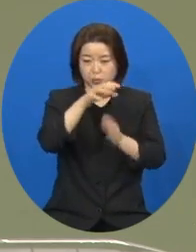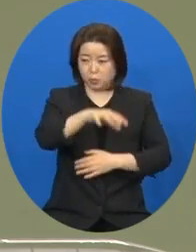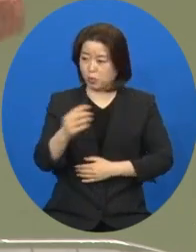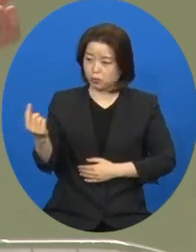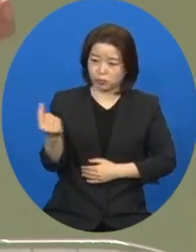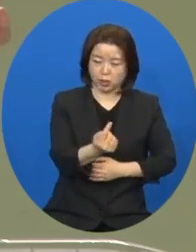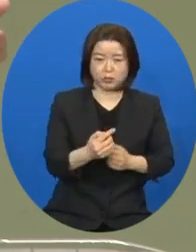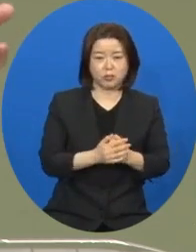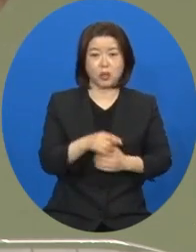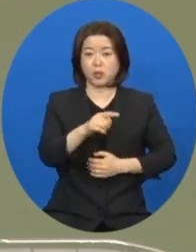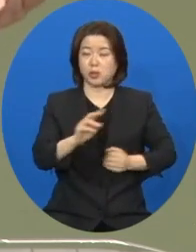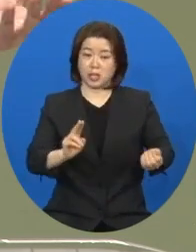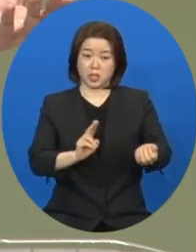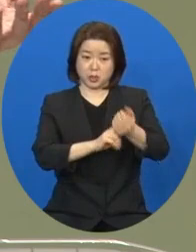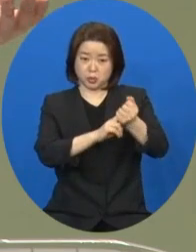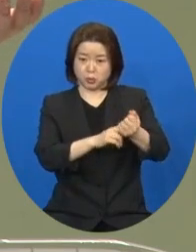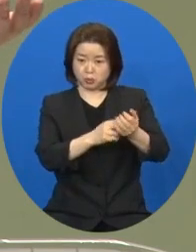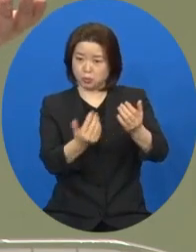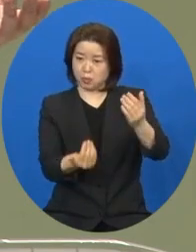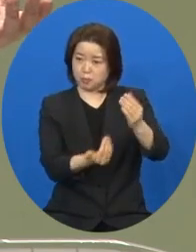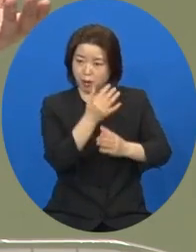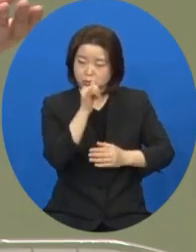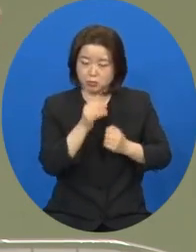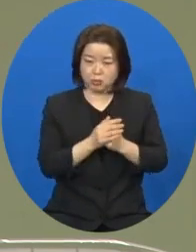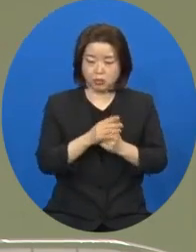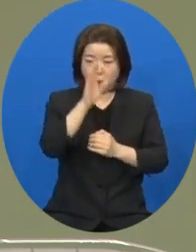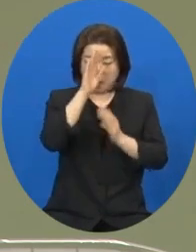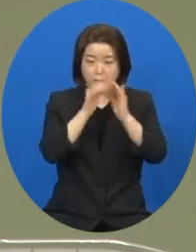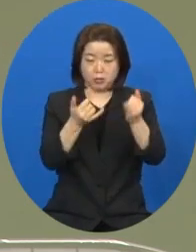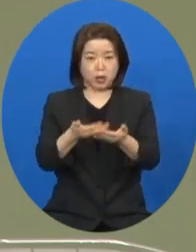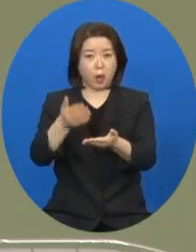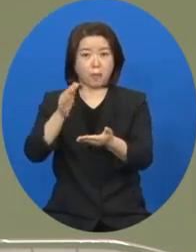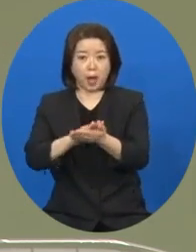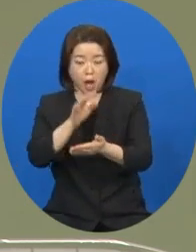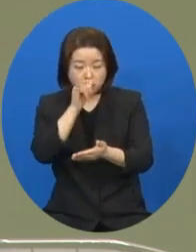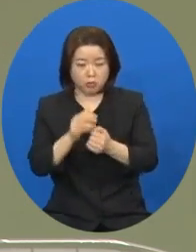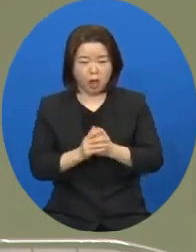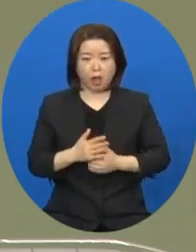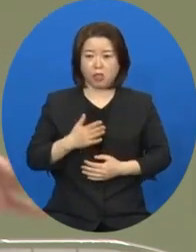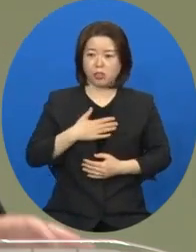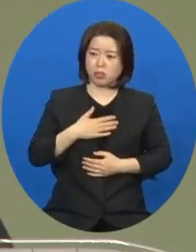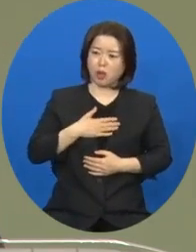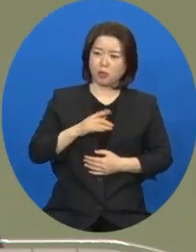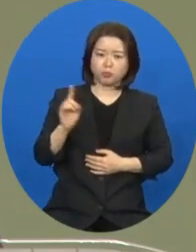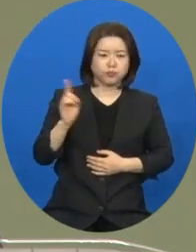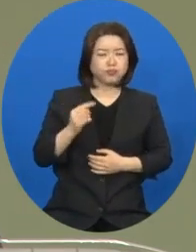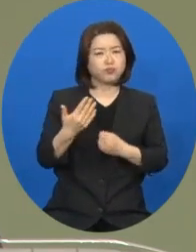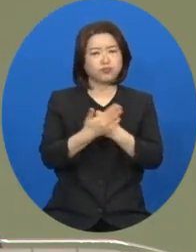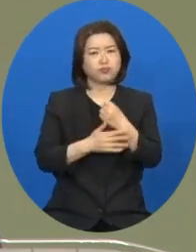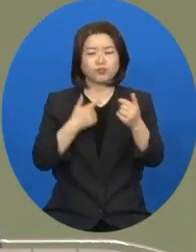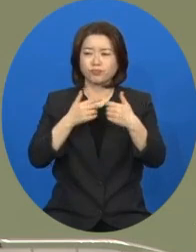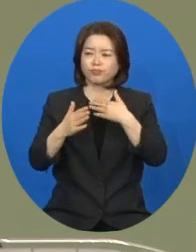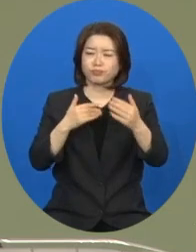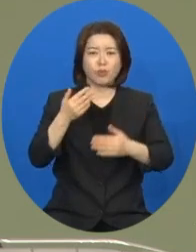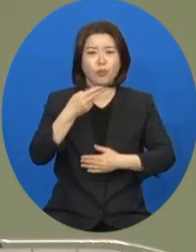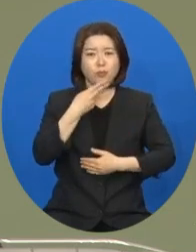여긴 기적도 일어나고 뭐 병자가 또 고침 받았다는데 자기는 아무 은혜의 역사도 체험